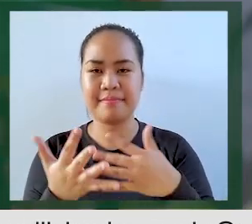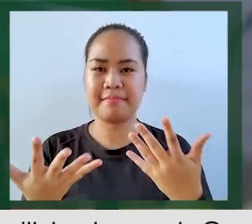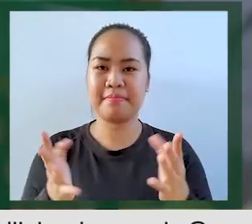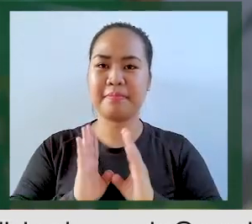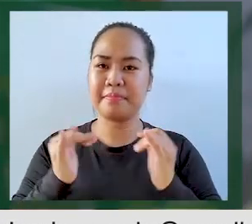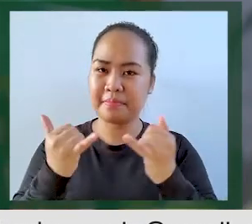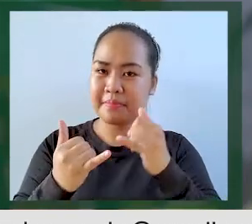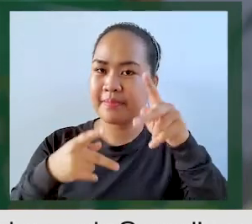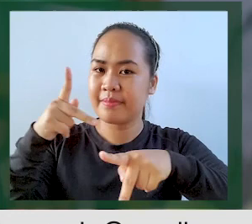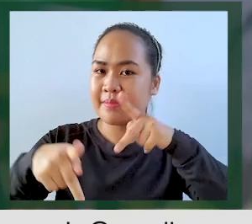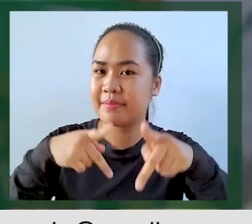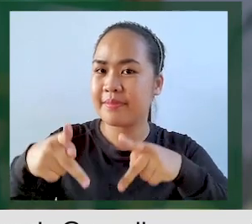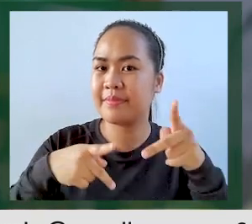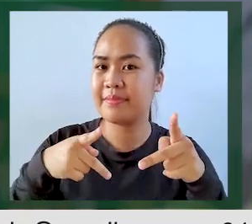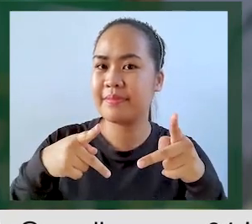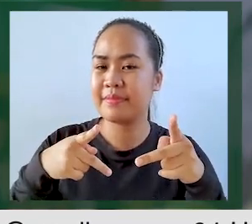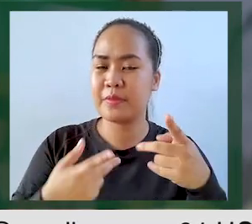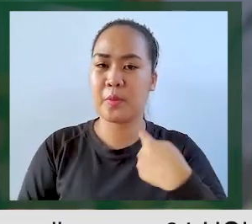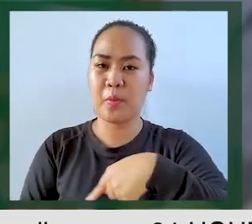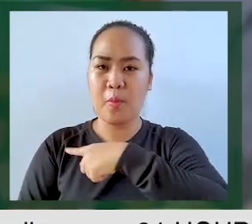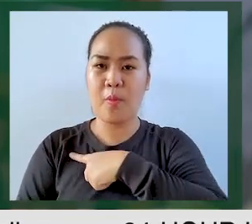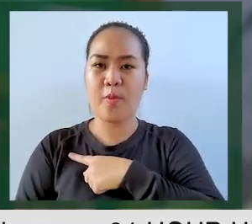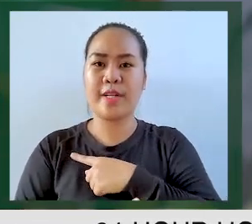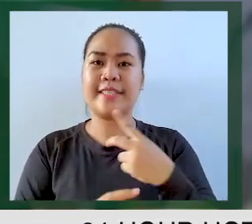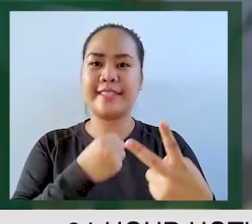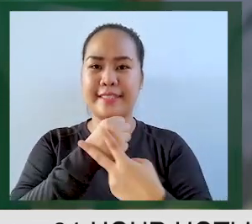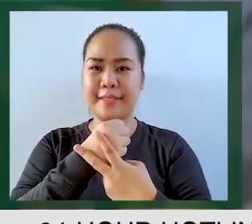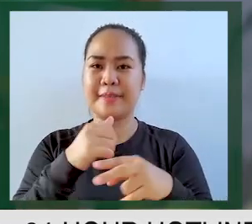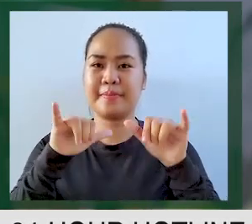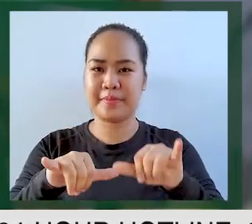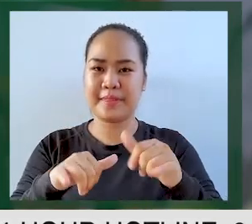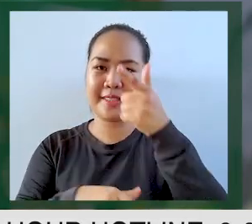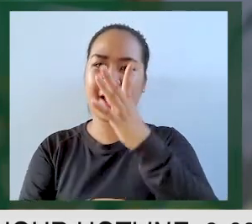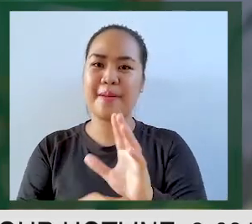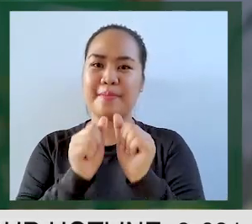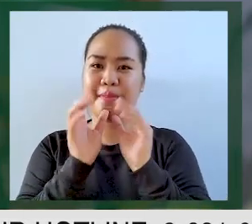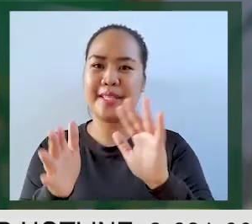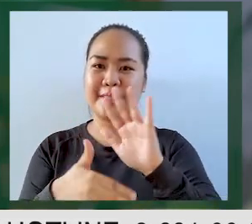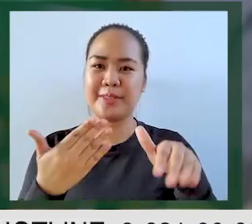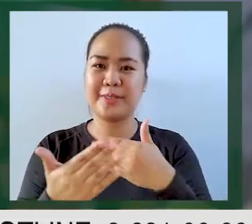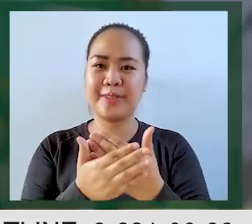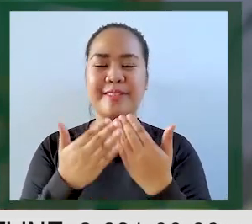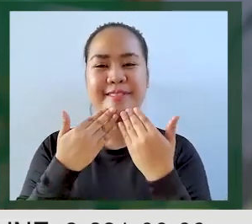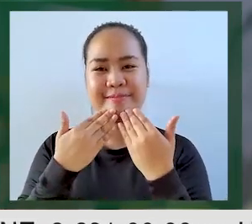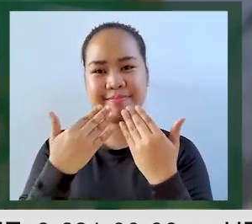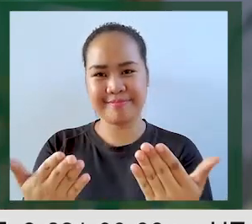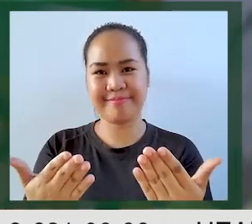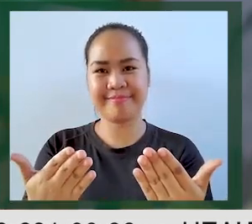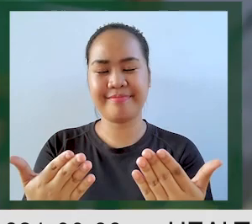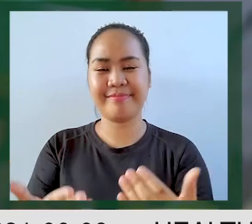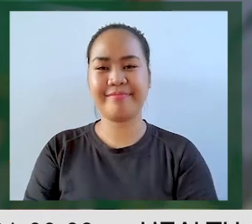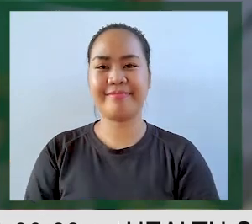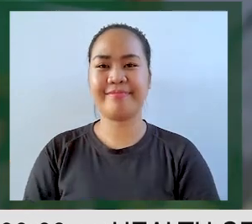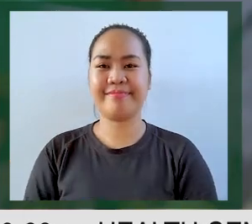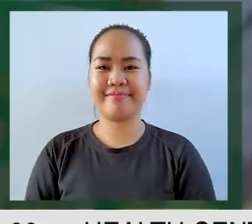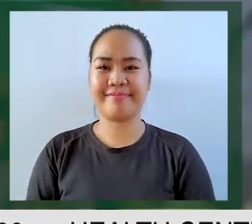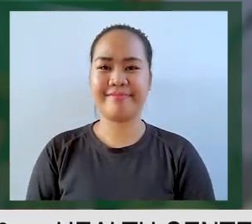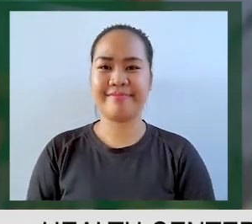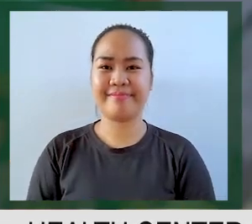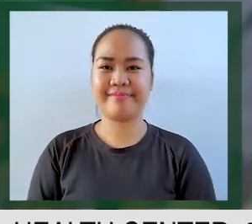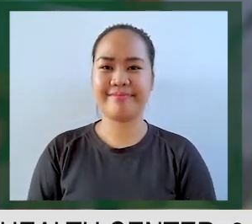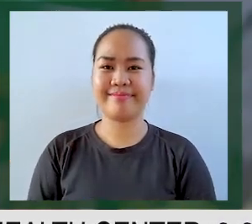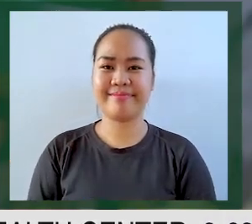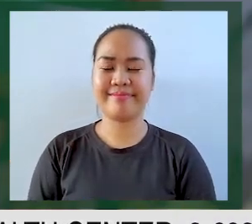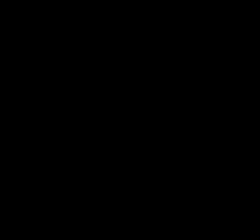muli sa aking mga kabarangay, may we all stay safe and may God bless us all. Maraming salamat.